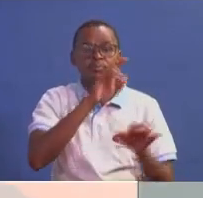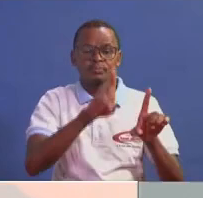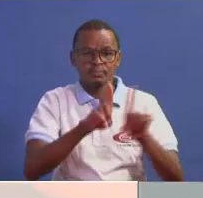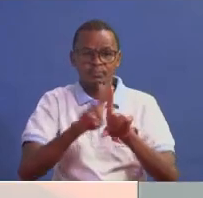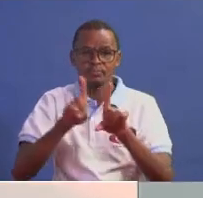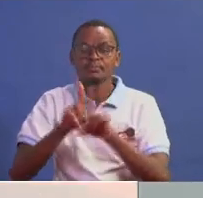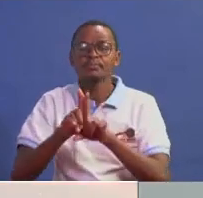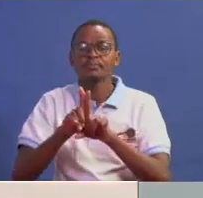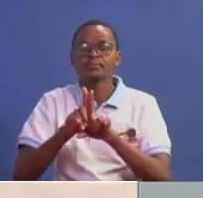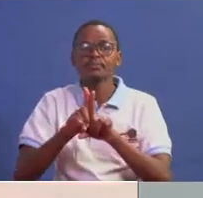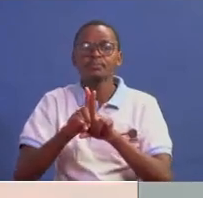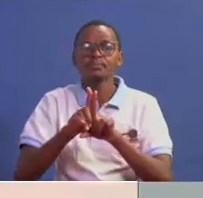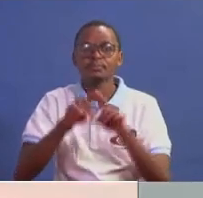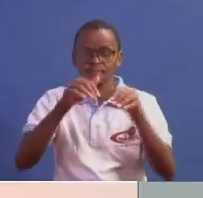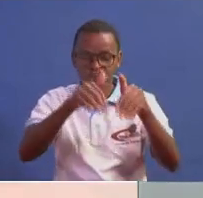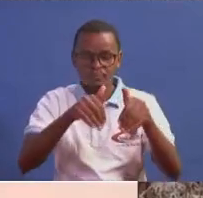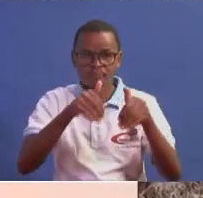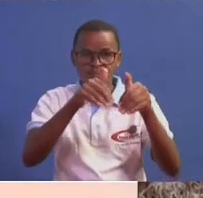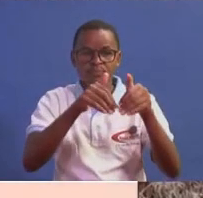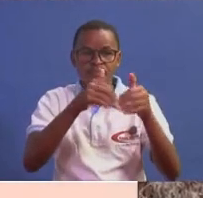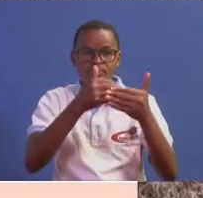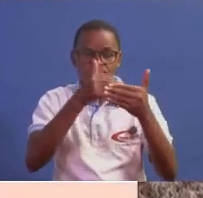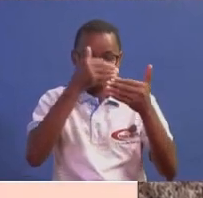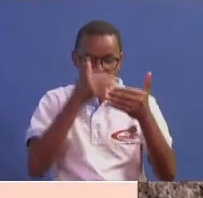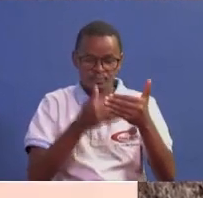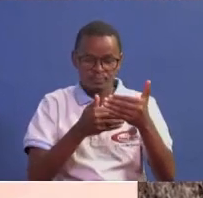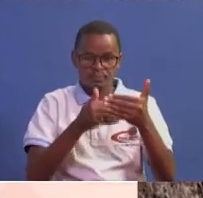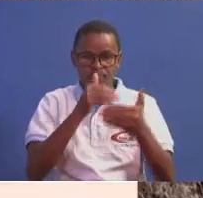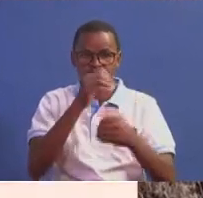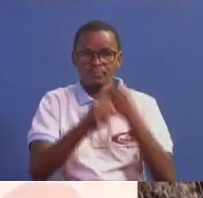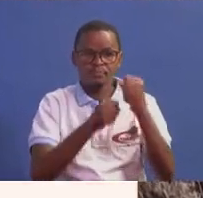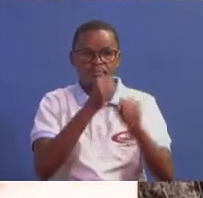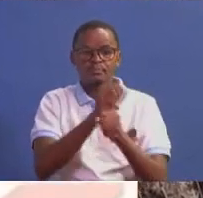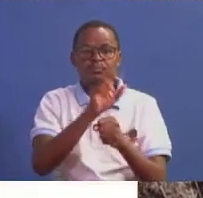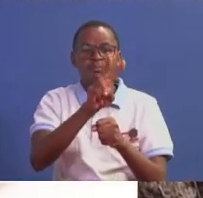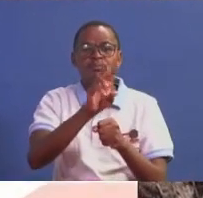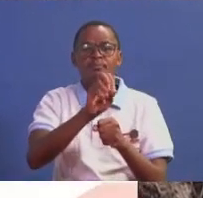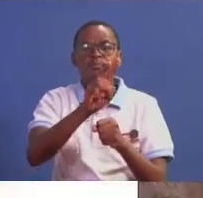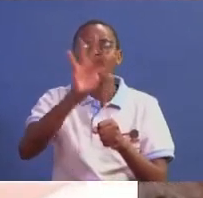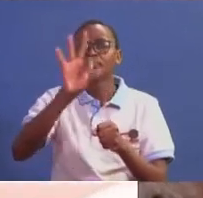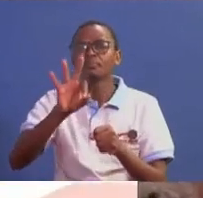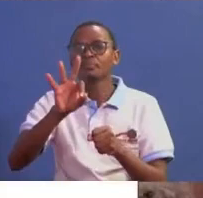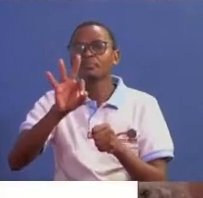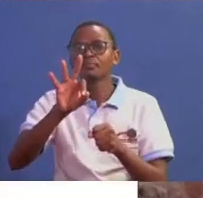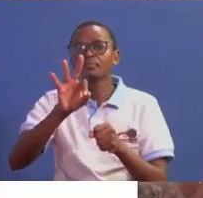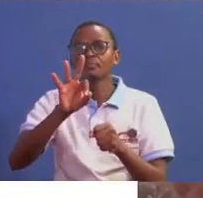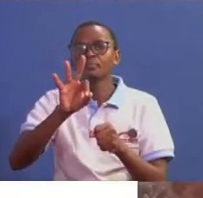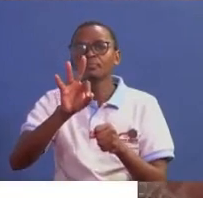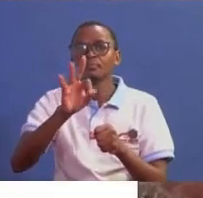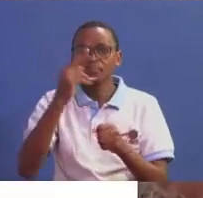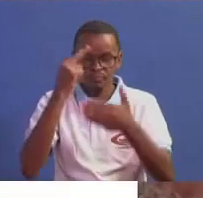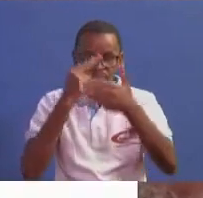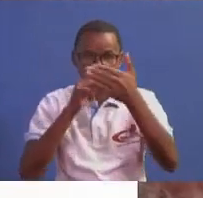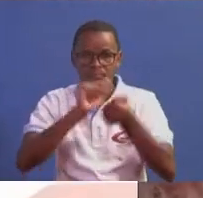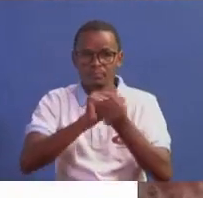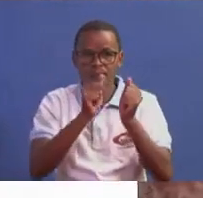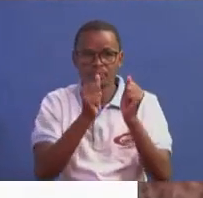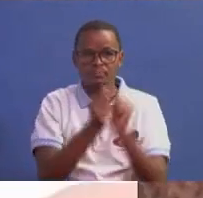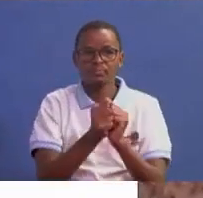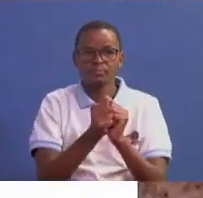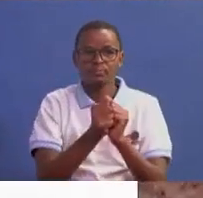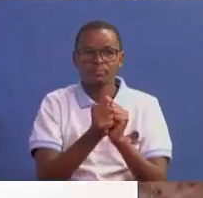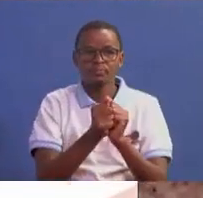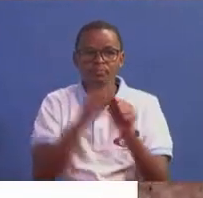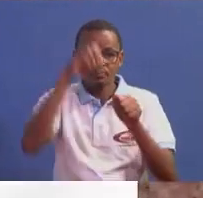Uganda kwa kilimo wako mbele. Mwaka huu 2023 Kenya pia ilishuhudia mabadiliko makali ya